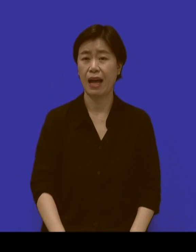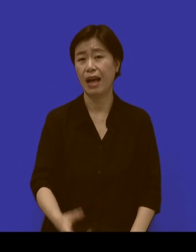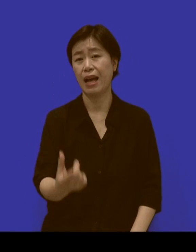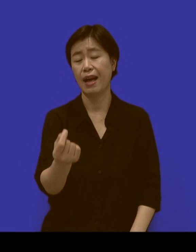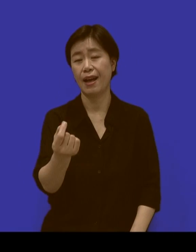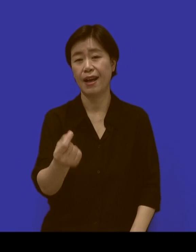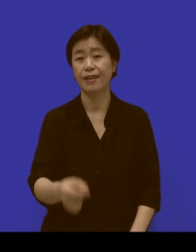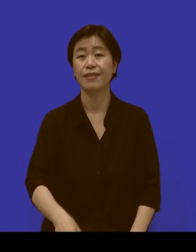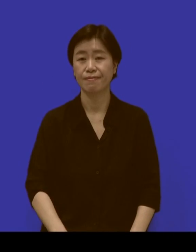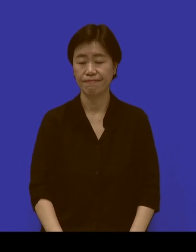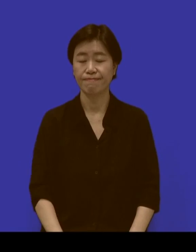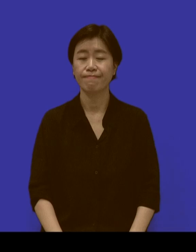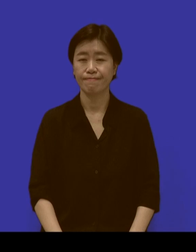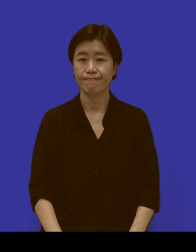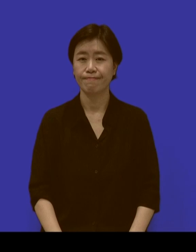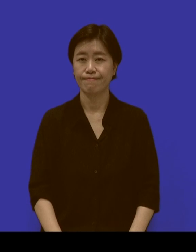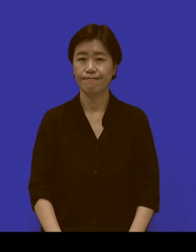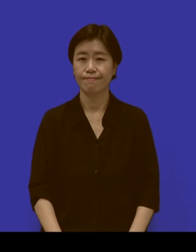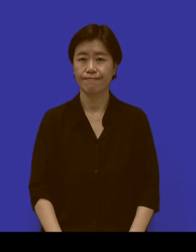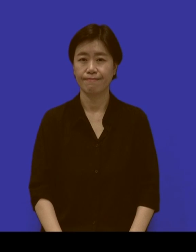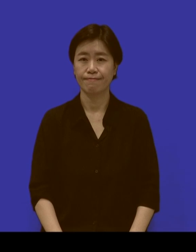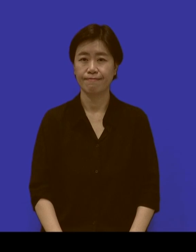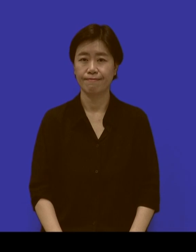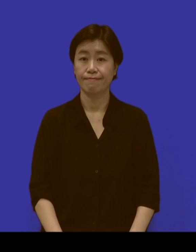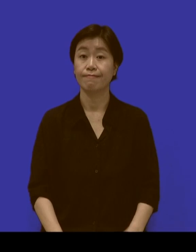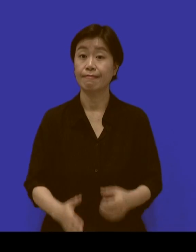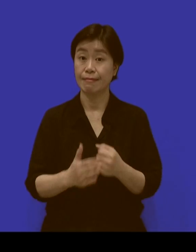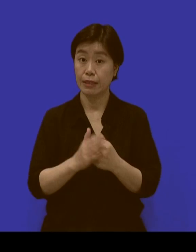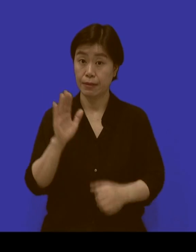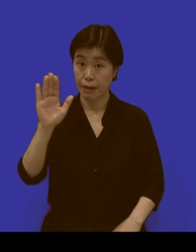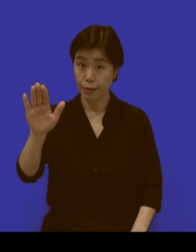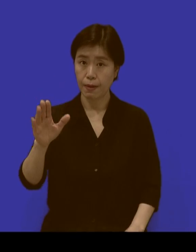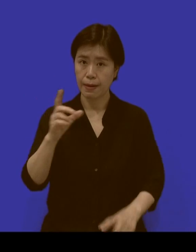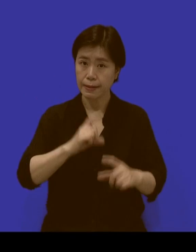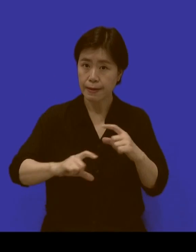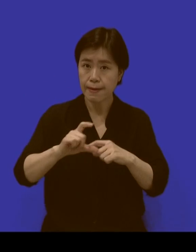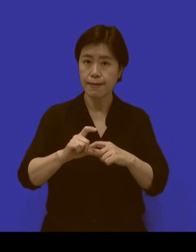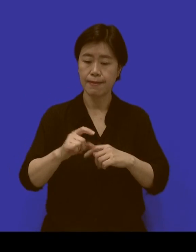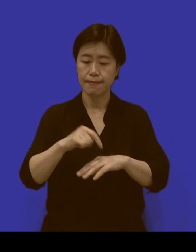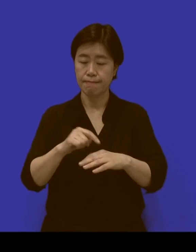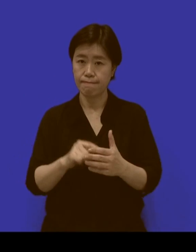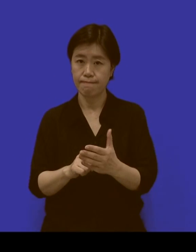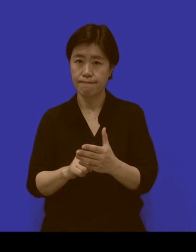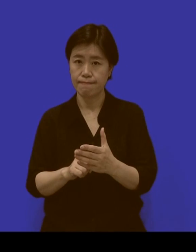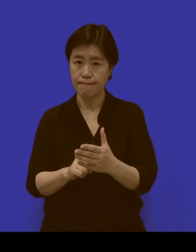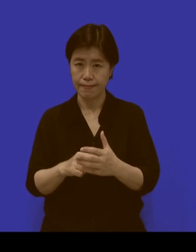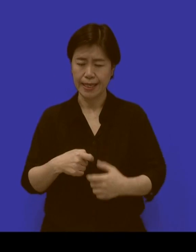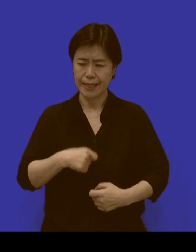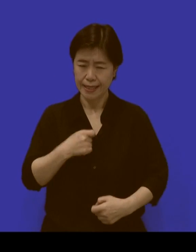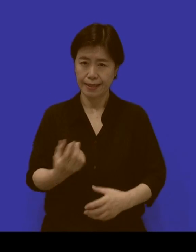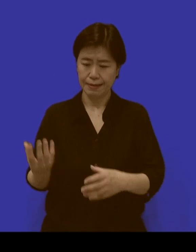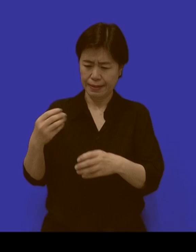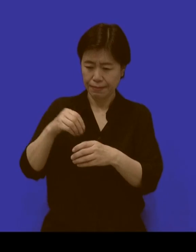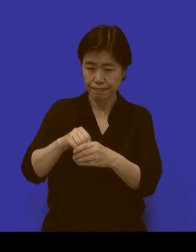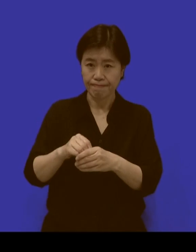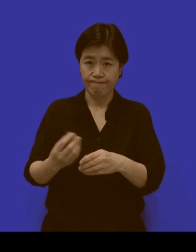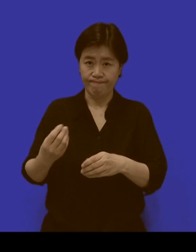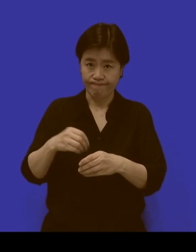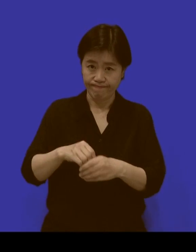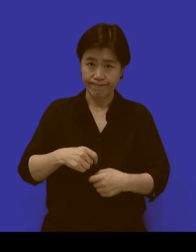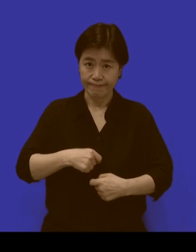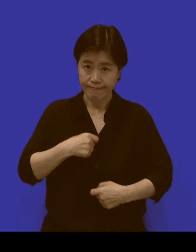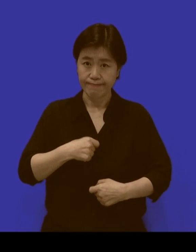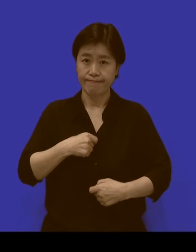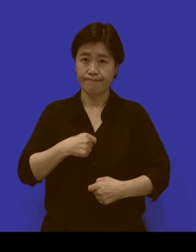계속 남발하다 보면 번아웃이 올 수도 있겠구나라는 생각이 들어서 가능한 한 이제 좀 사람들에게도 저도 이제